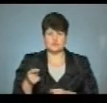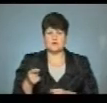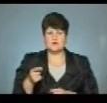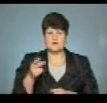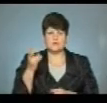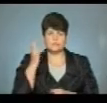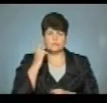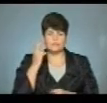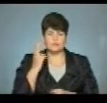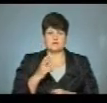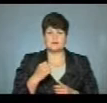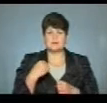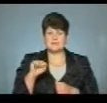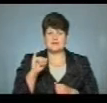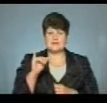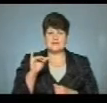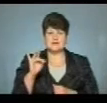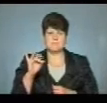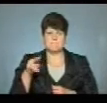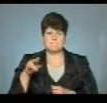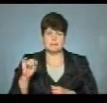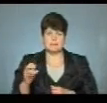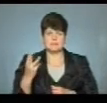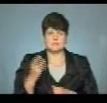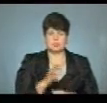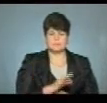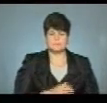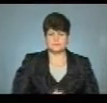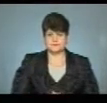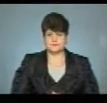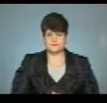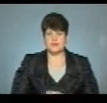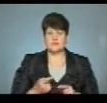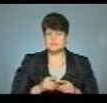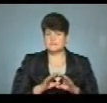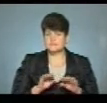перемогли команду з Ірпеня з рахунком 3-0. І на цьому у мене